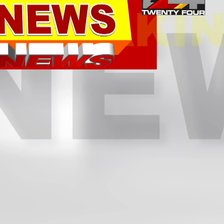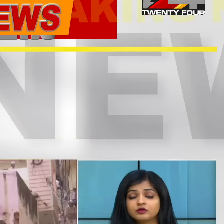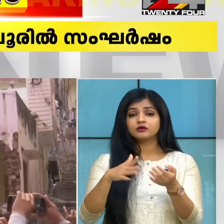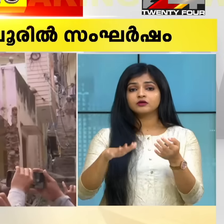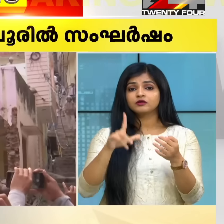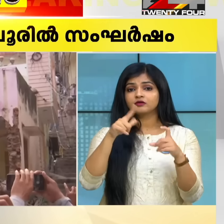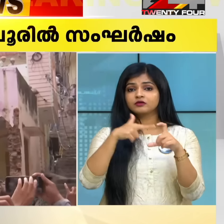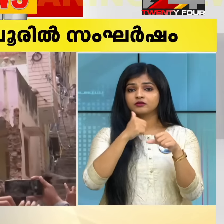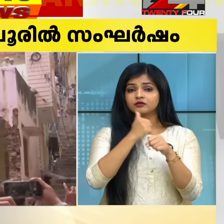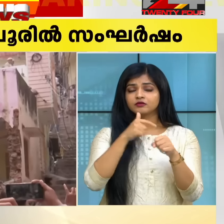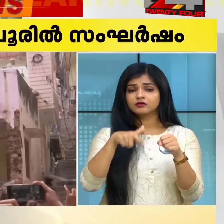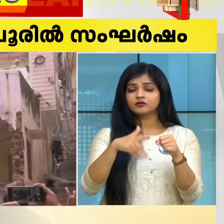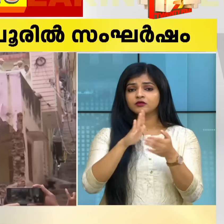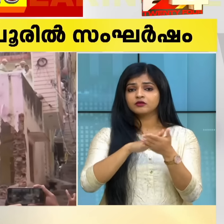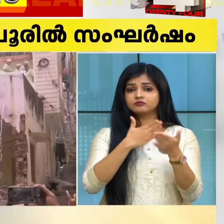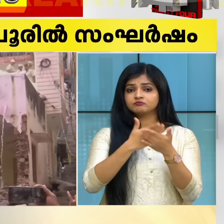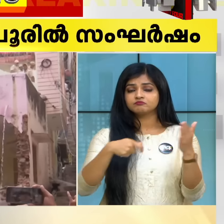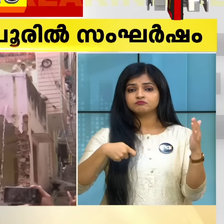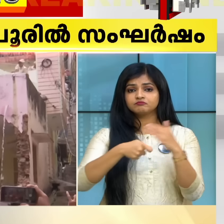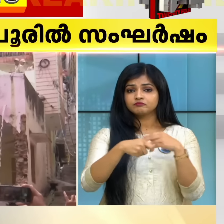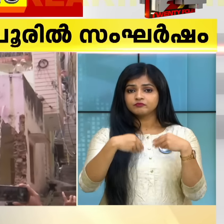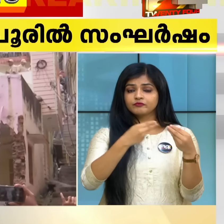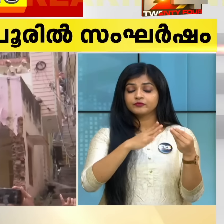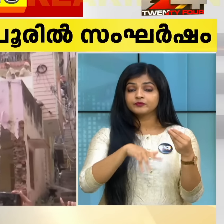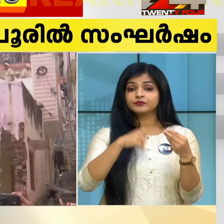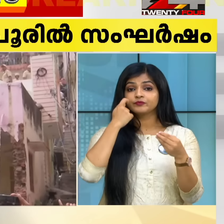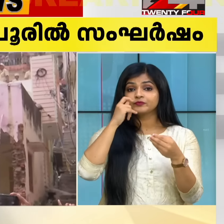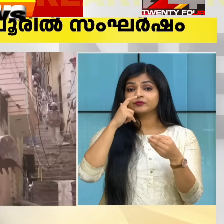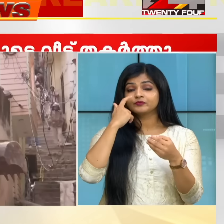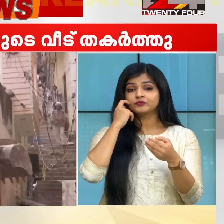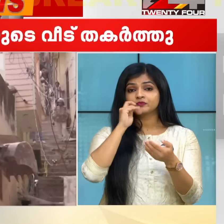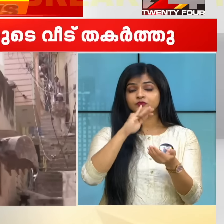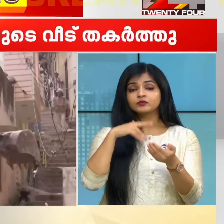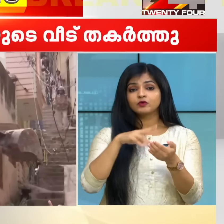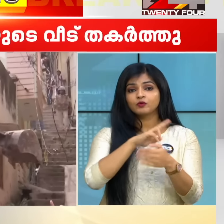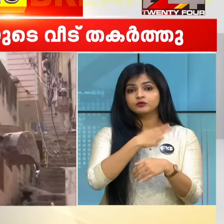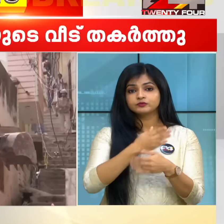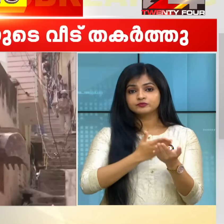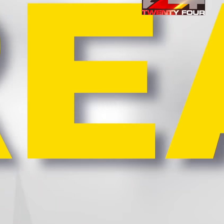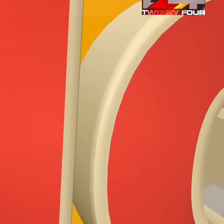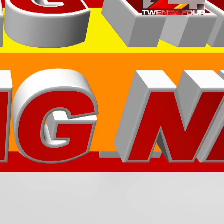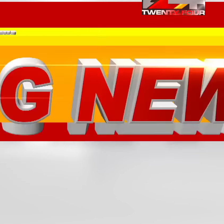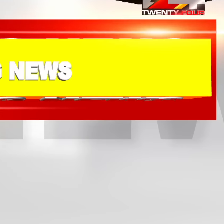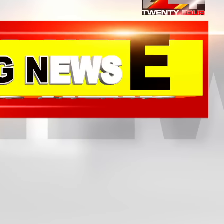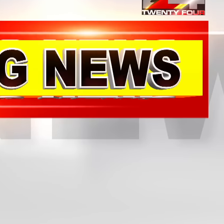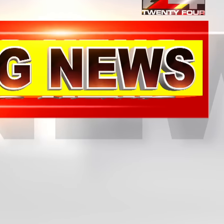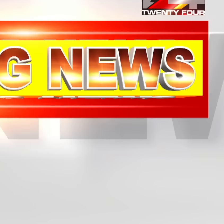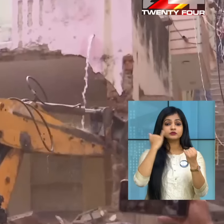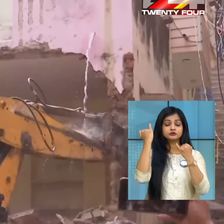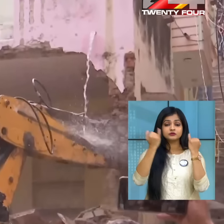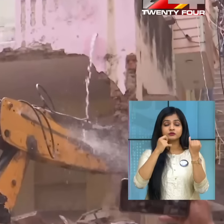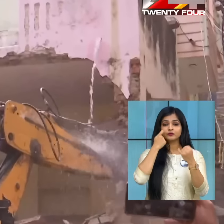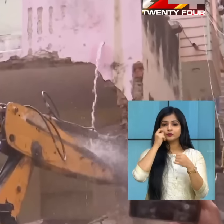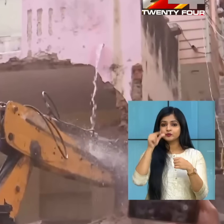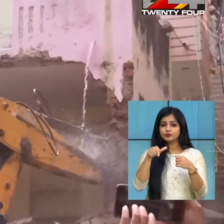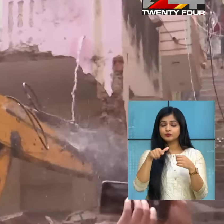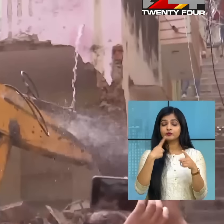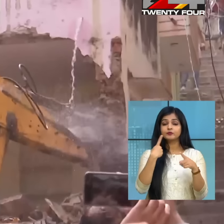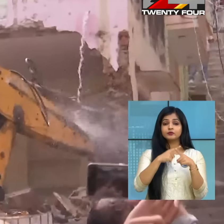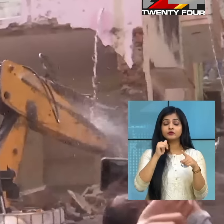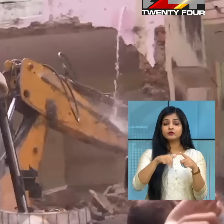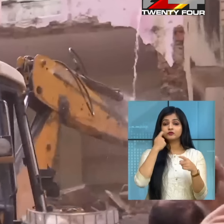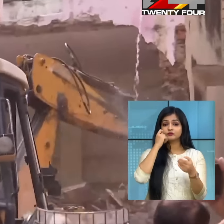സഹപാഠി കത്തികൊണ്ട് കുത്തുകയും ചെയ്തു. ഈ വിദ്യാർത്ഥി ഇപ്പോൾ ആശുപത്രിയിൽ ചികിത്സയിലാണുള്ളത്. ഈ കേസിന്റെ അന്വേഷണത്തിന്റെ ഭാഗമായി സഹപാഠിയെയും ഒപ്പം തന്നെ